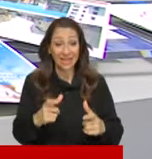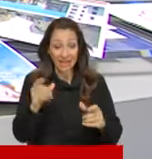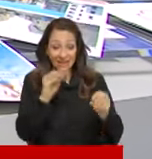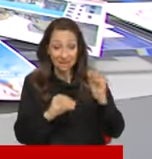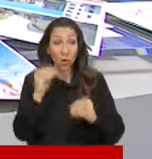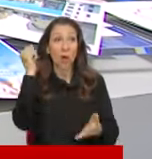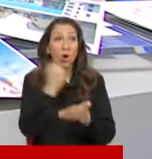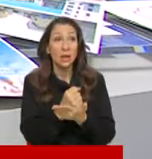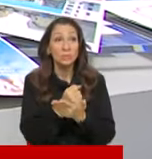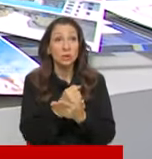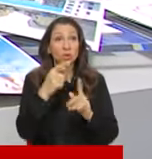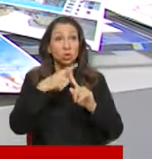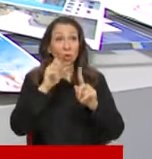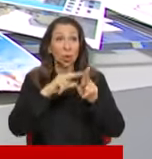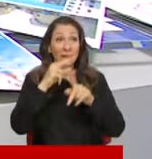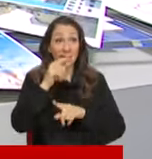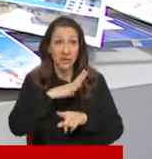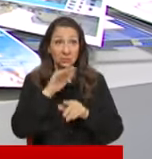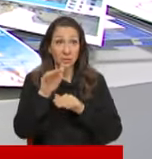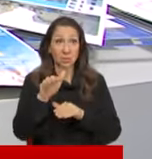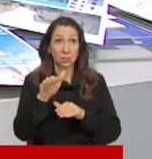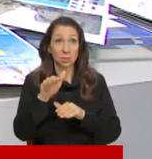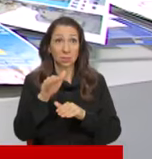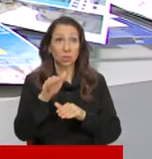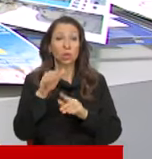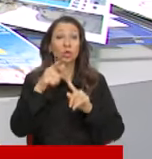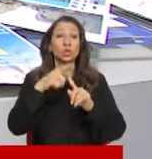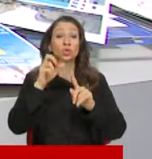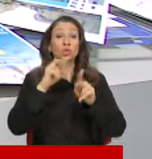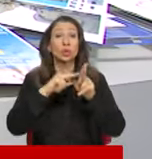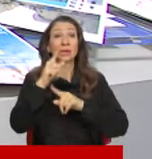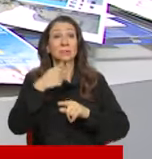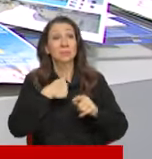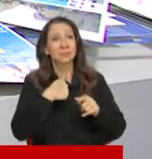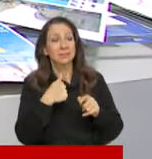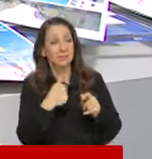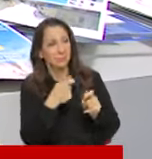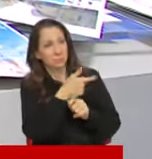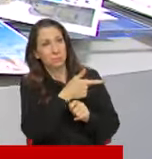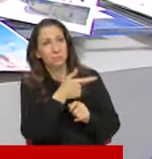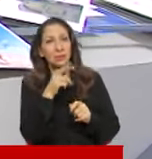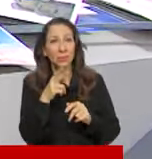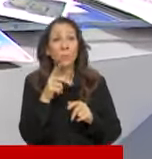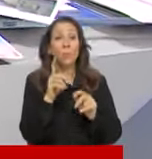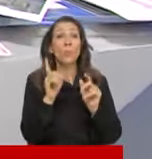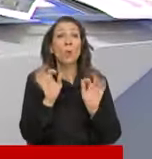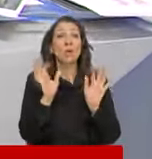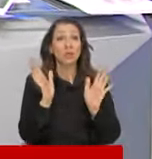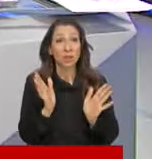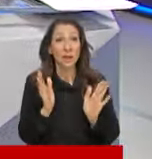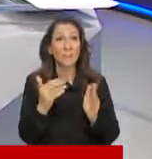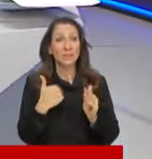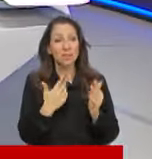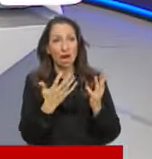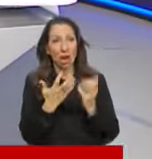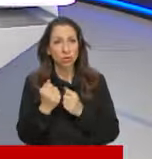Onaylanmış bmi Hani top de desteği TOKİ bizim imalatçım Anladım Evet ve böylece buradan biz